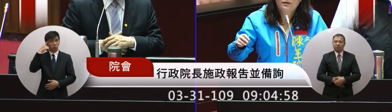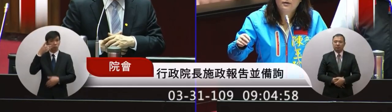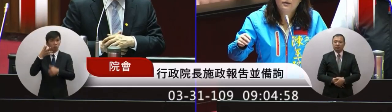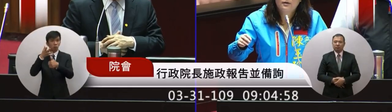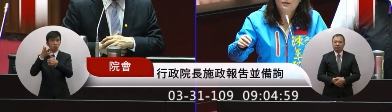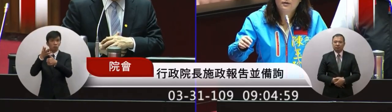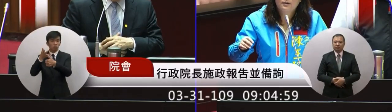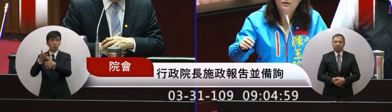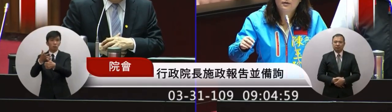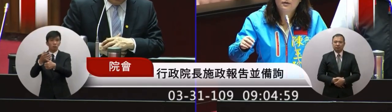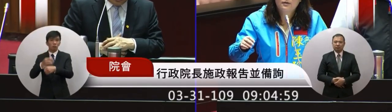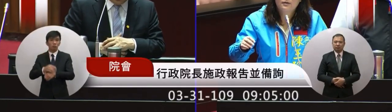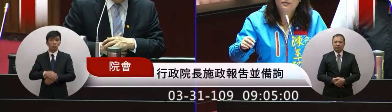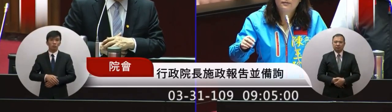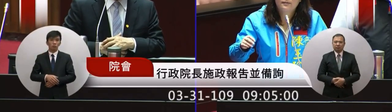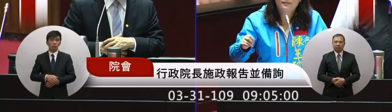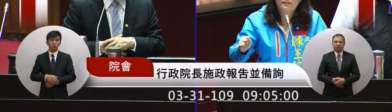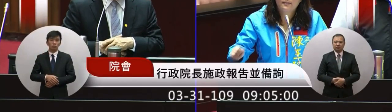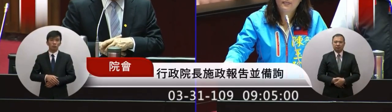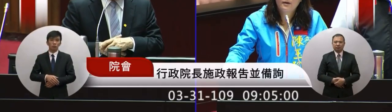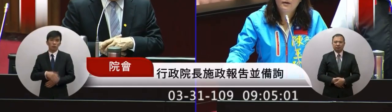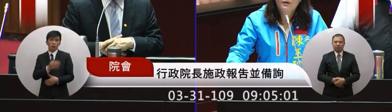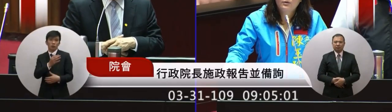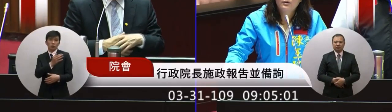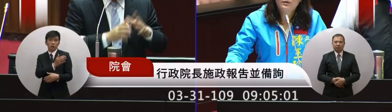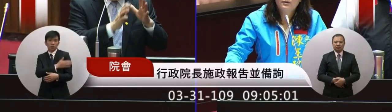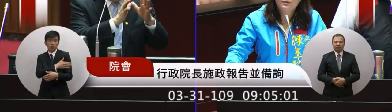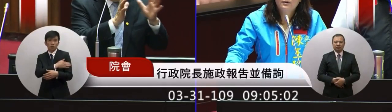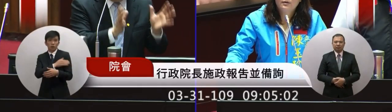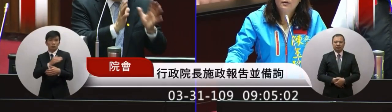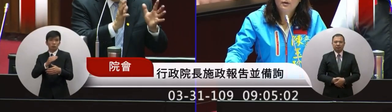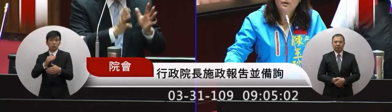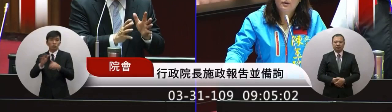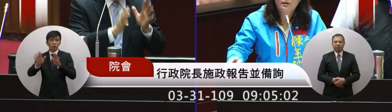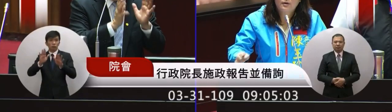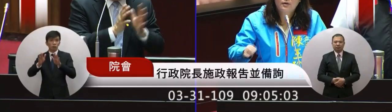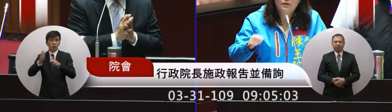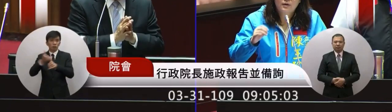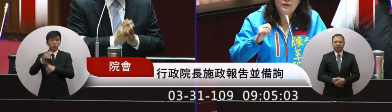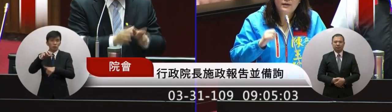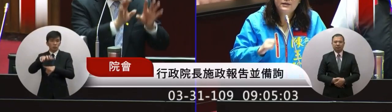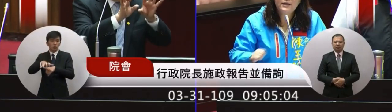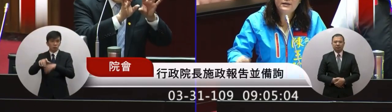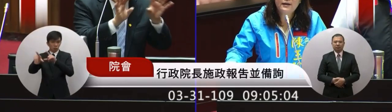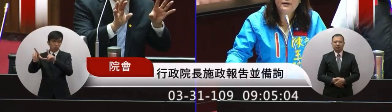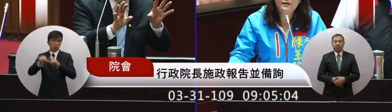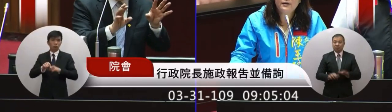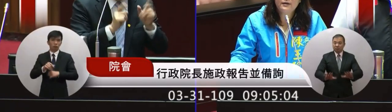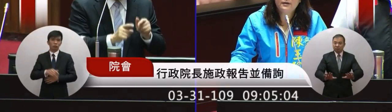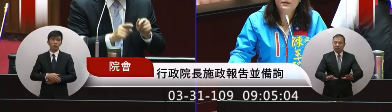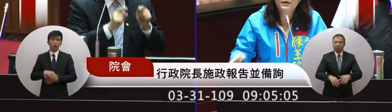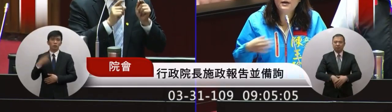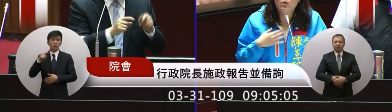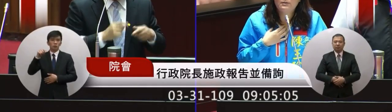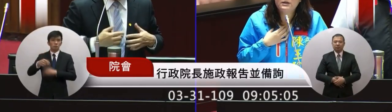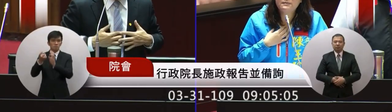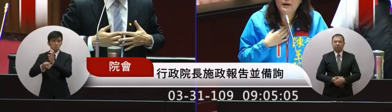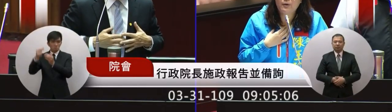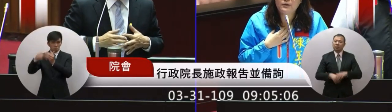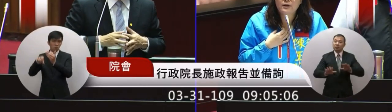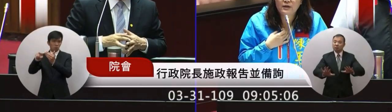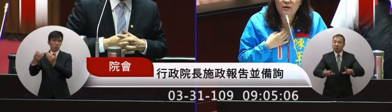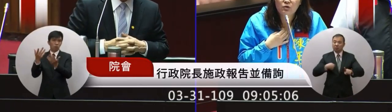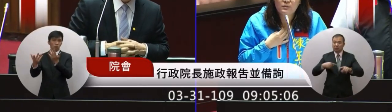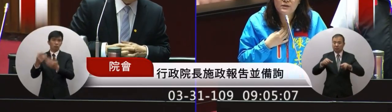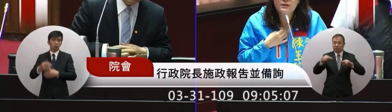陈副指挥官他是怎么讲，就照指挥中心讲。 那现在 细节他们 现在我们金